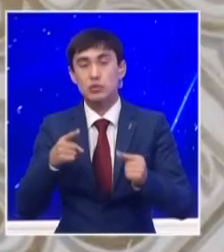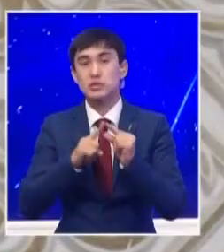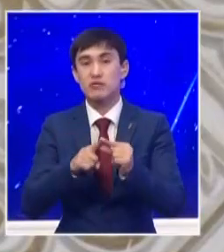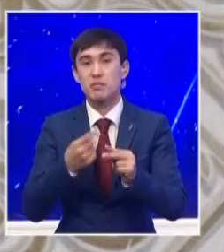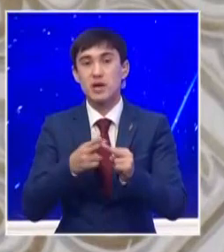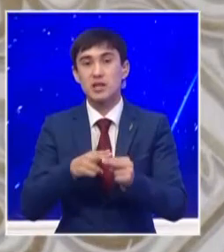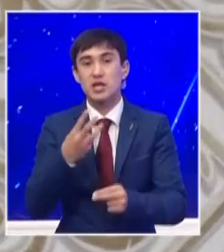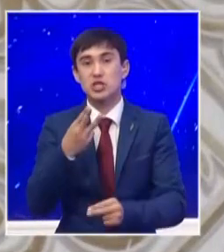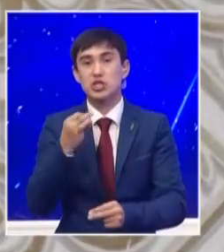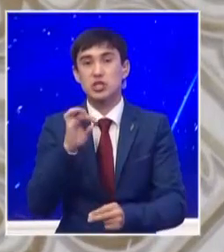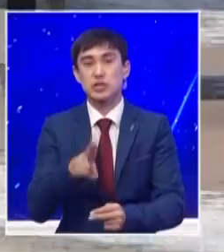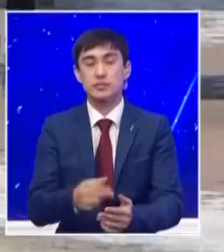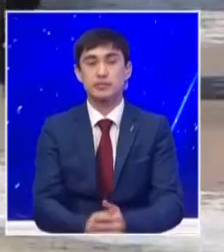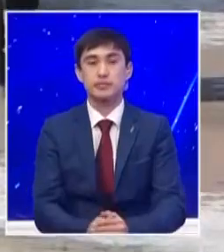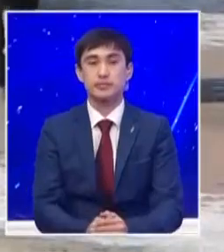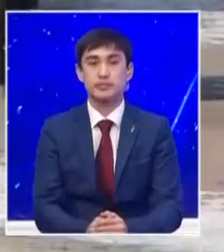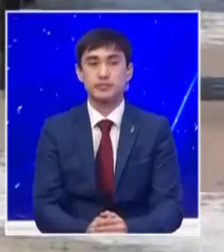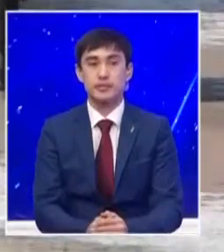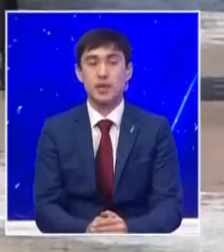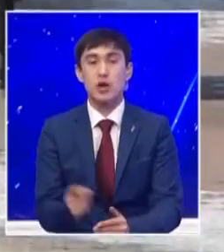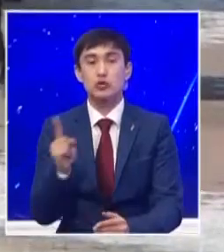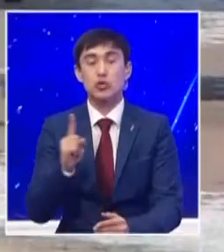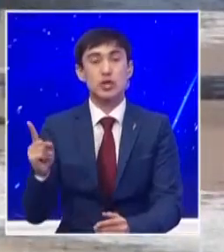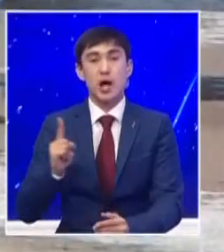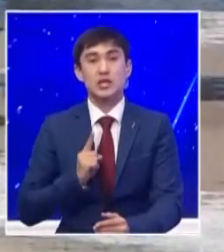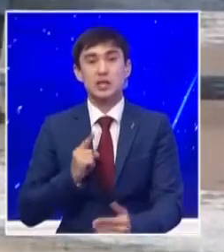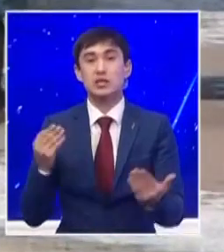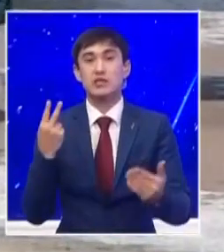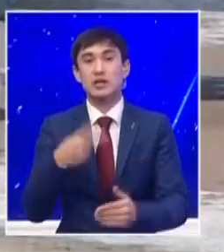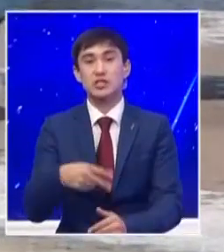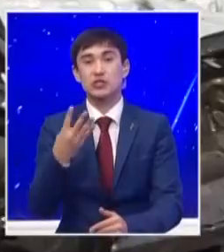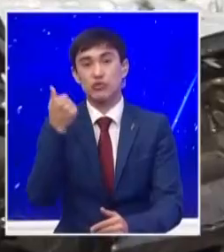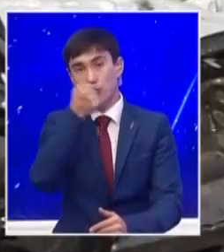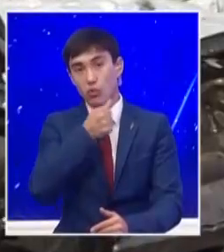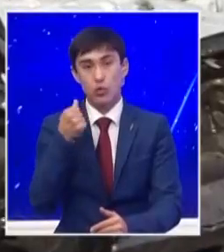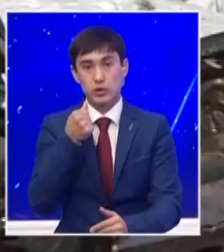словами это ширк так чего же вс-таки ожидать от